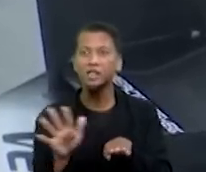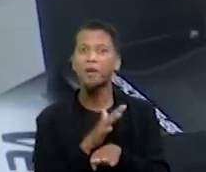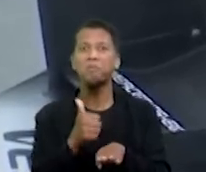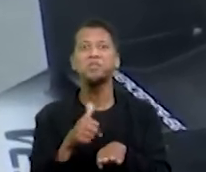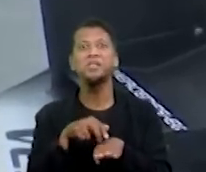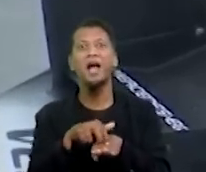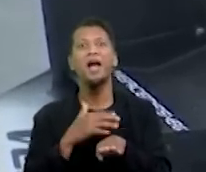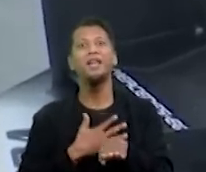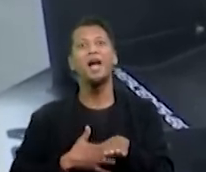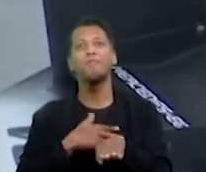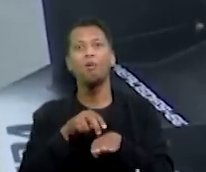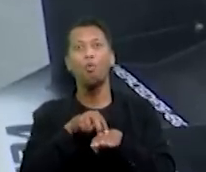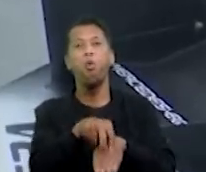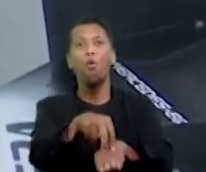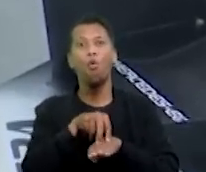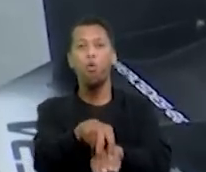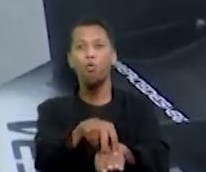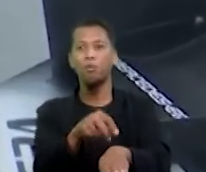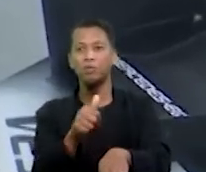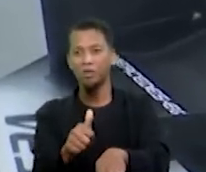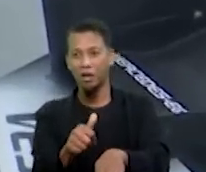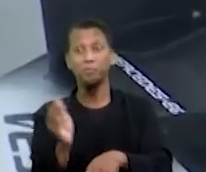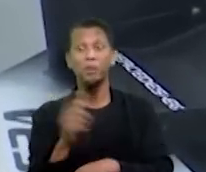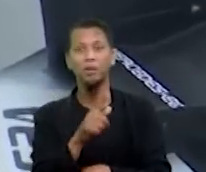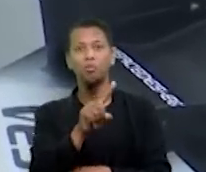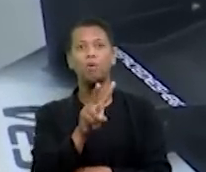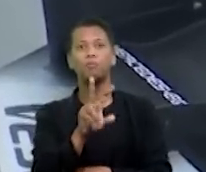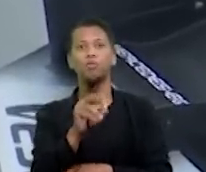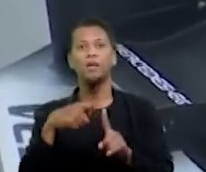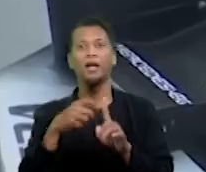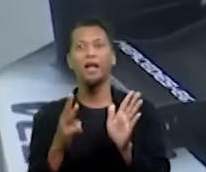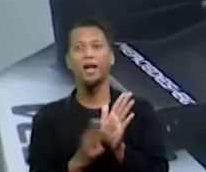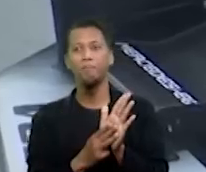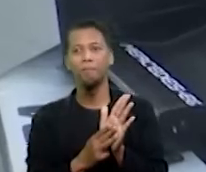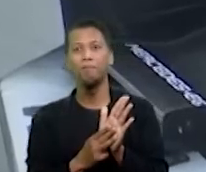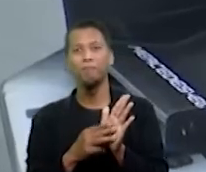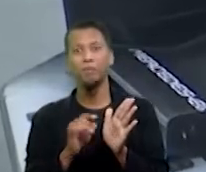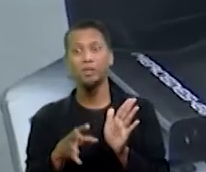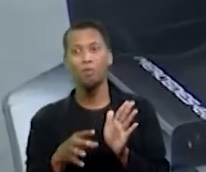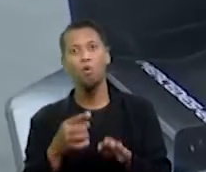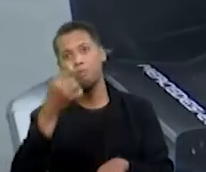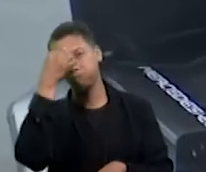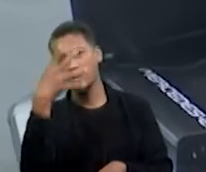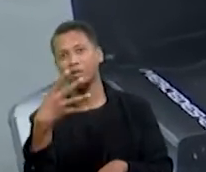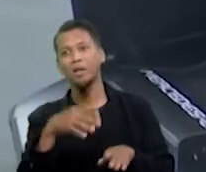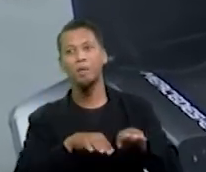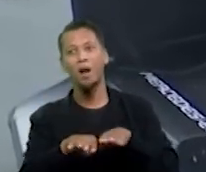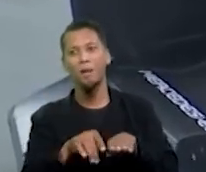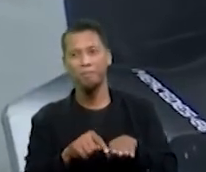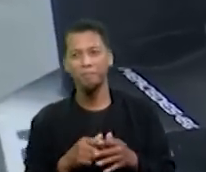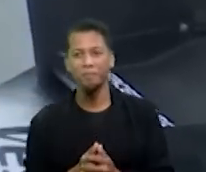sensasinya melaju dengan kecepatan di atas 200 km per jam bersama dengan seorang profesional pembalap. Seperti apakah sensasi